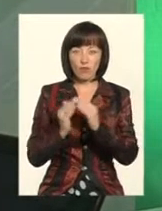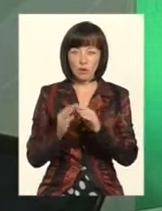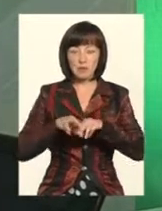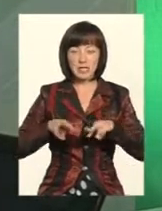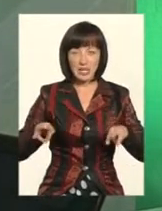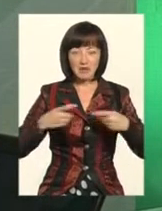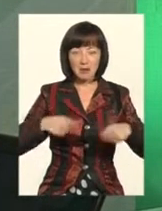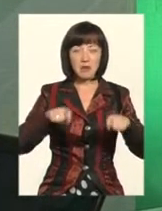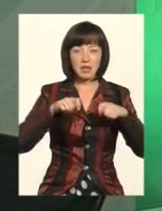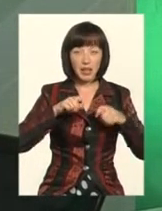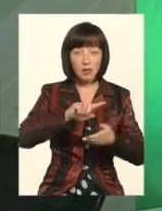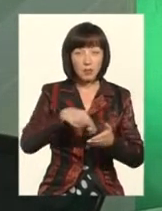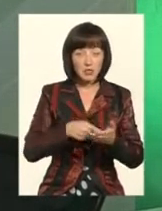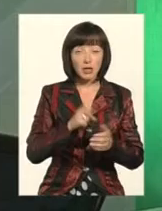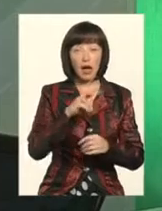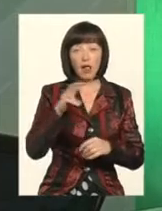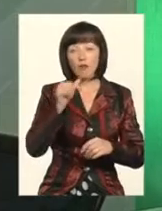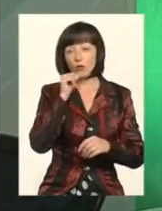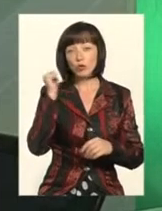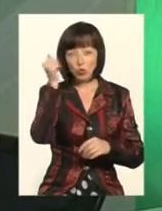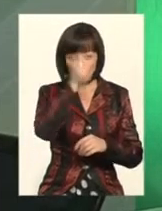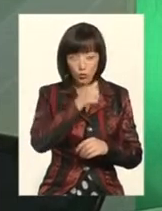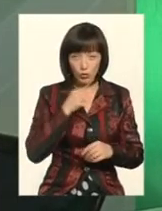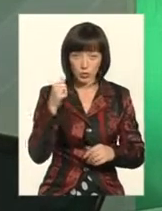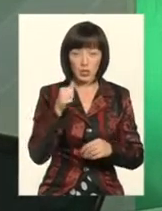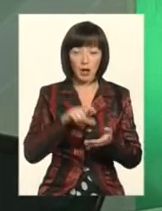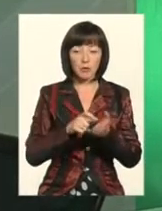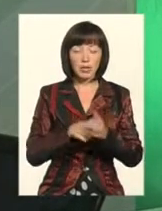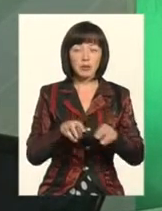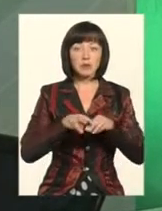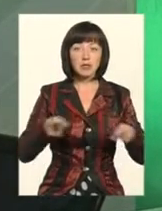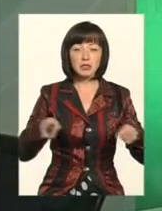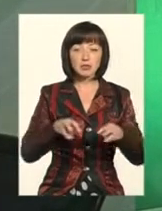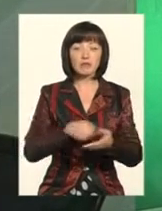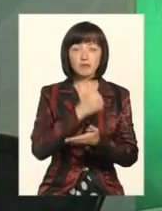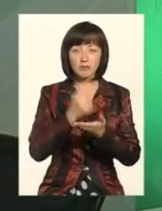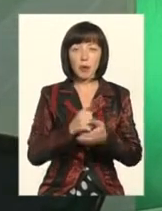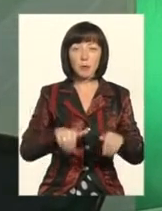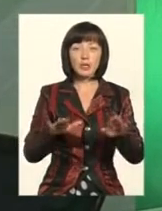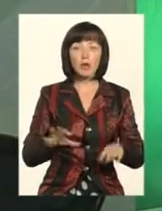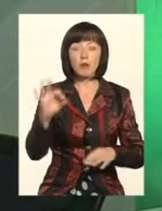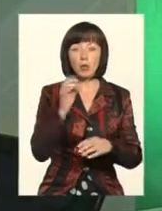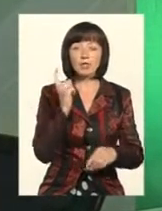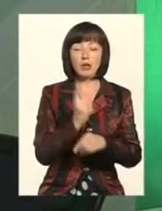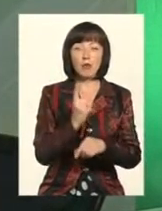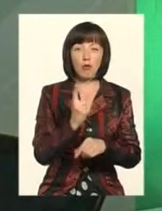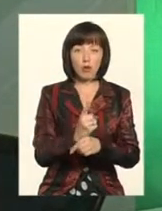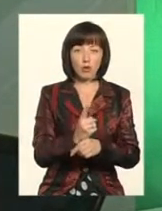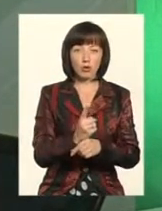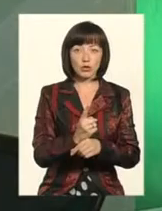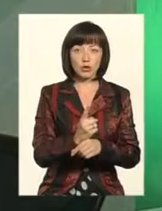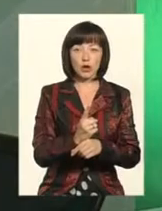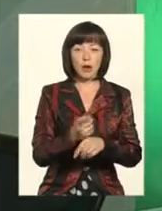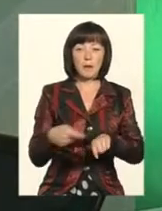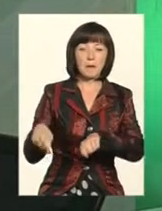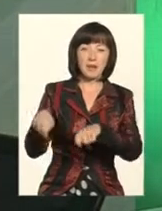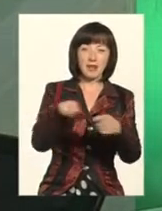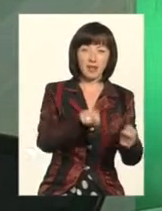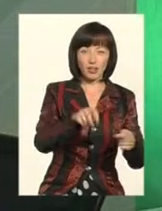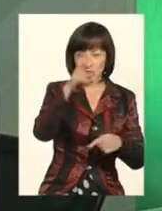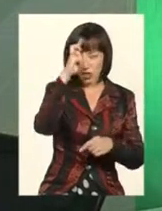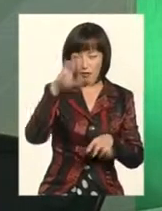комунальну власність міста. Але в минулому році Кабінет міністрів прийняв постанову про заборону відчуження державного